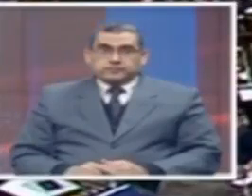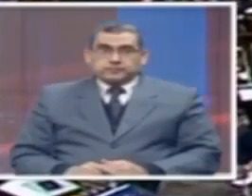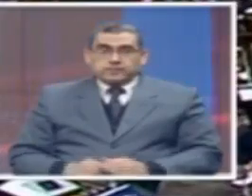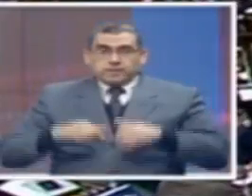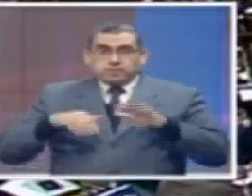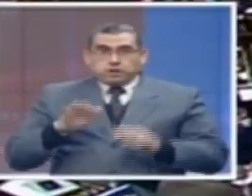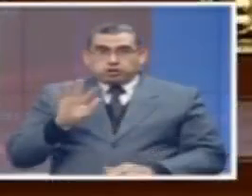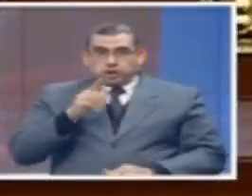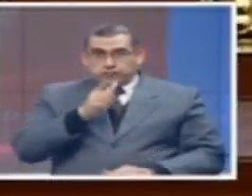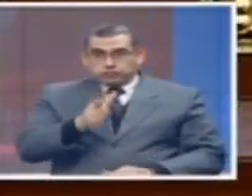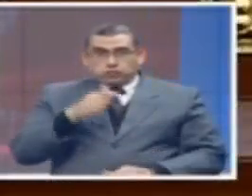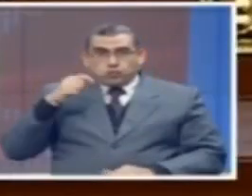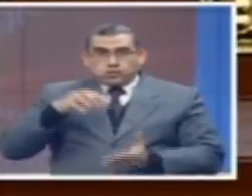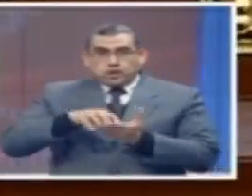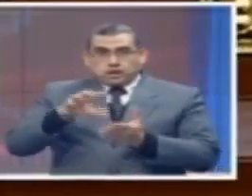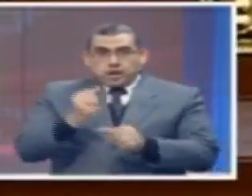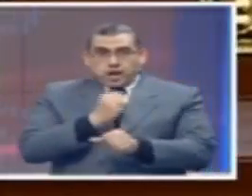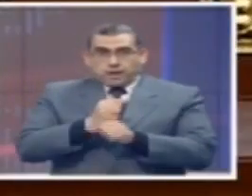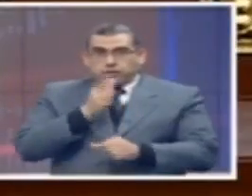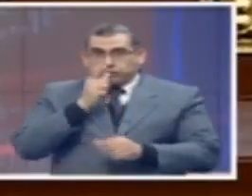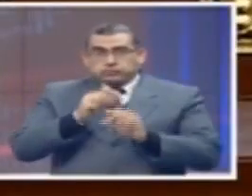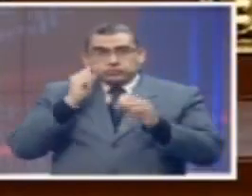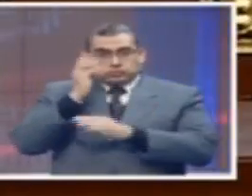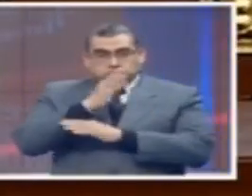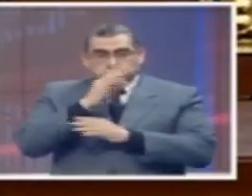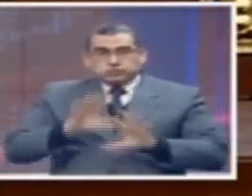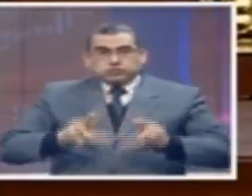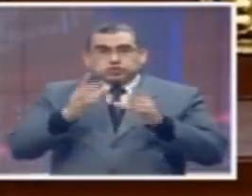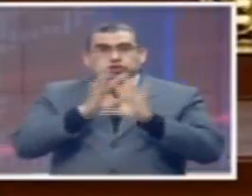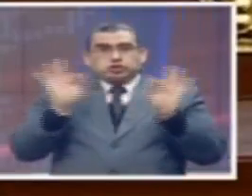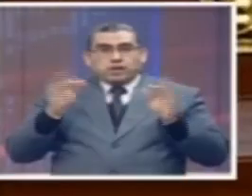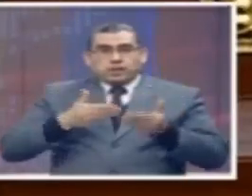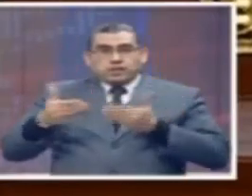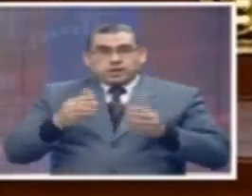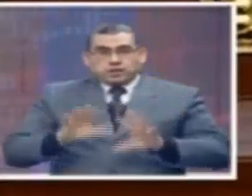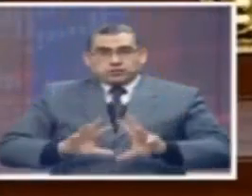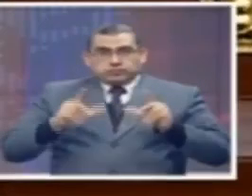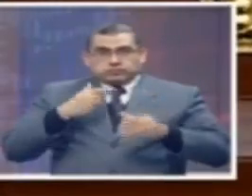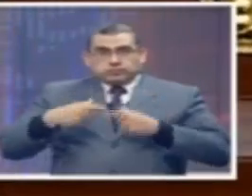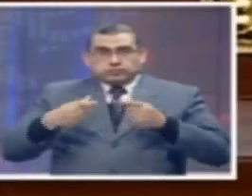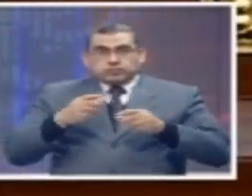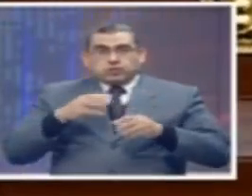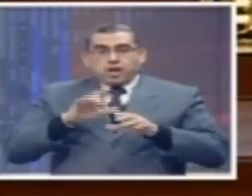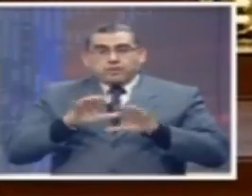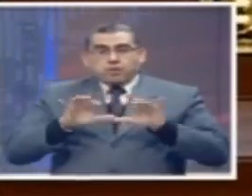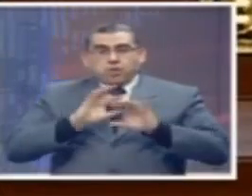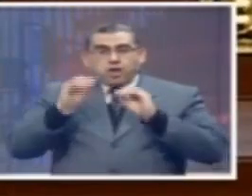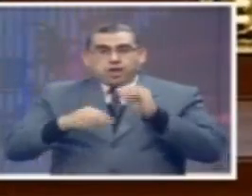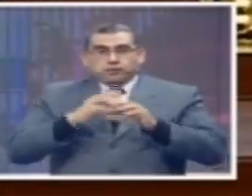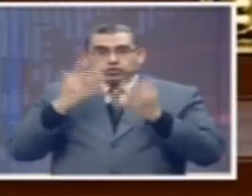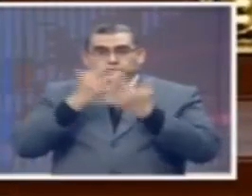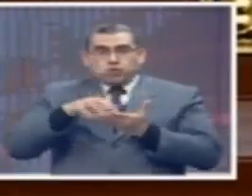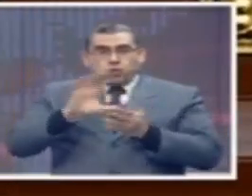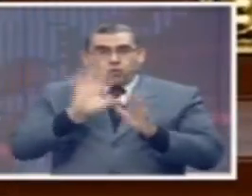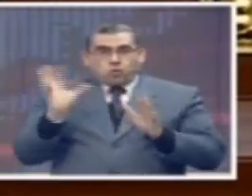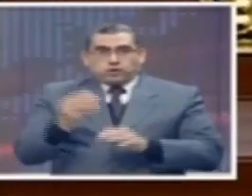أمام مجلس النواب، وزير قطاع الأعمال يكشف عن خطة شاملة للتطوير الإداري وتطبيق التحول الرقمي بشركات